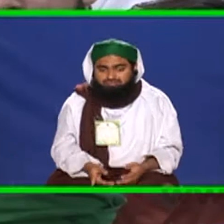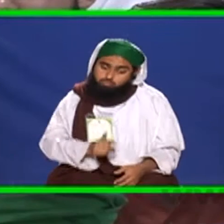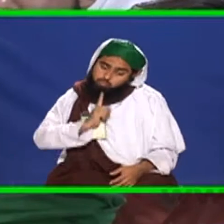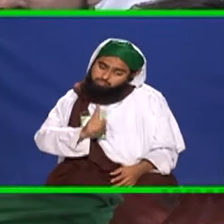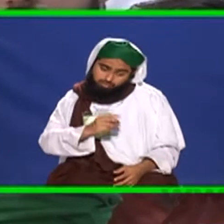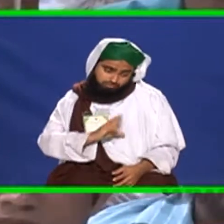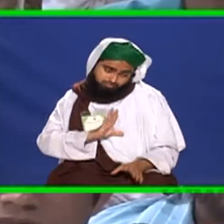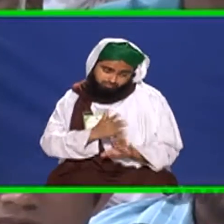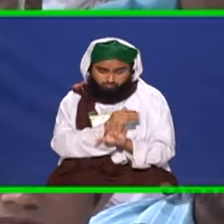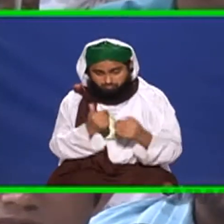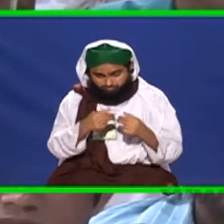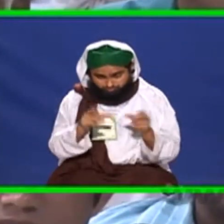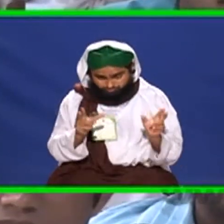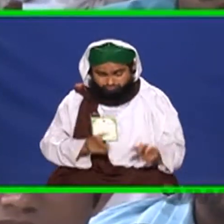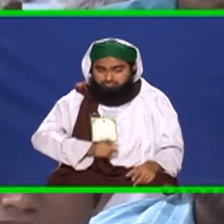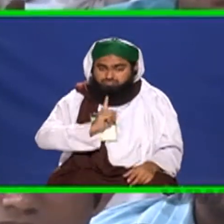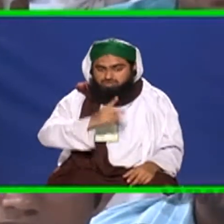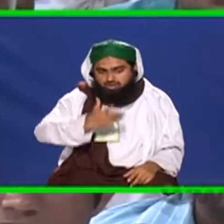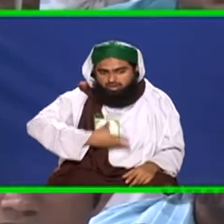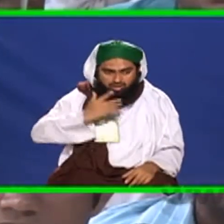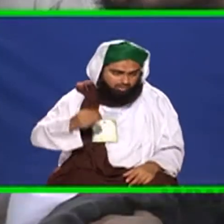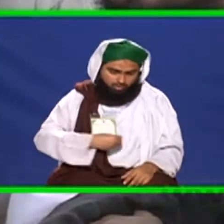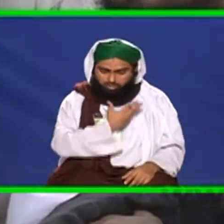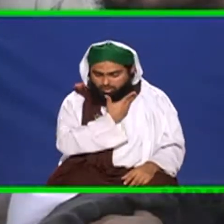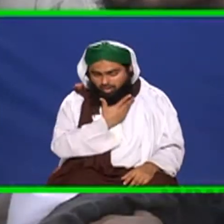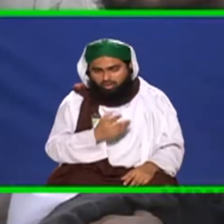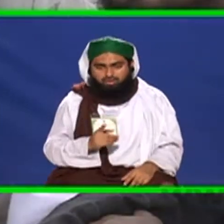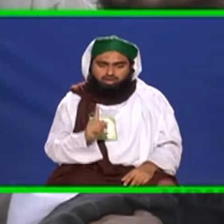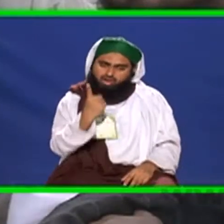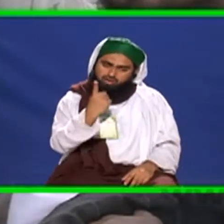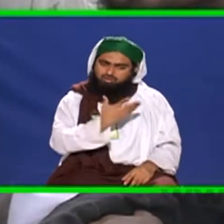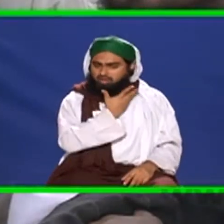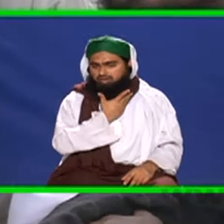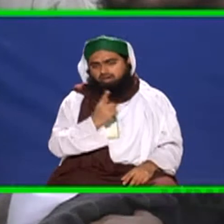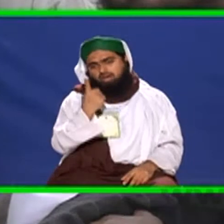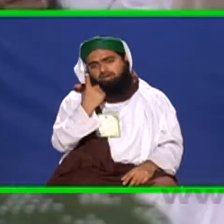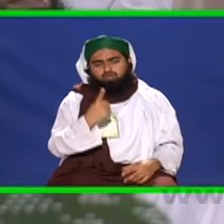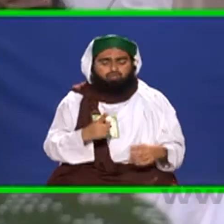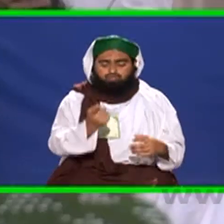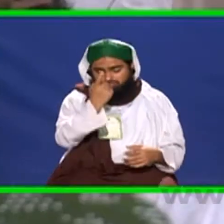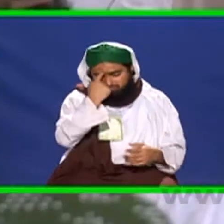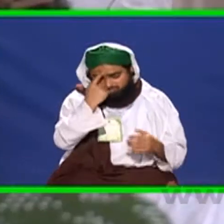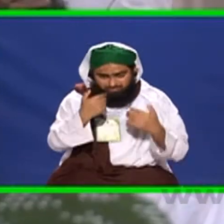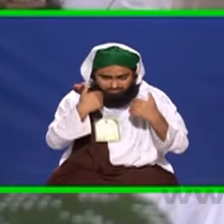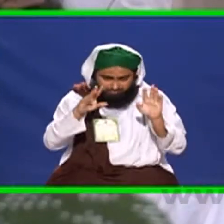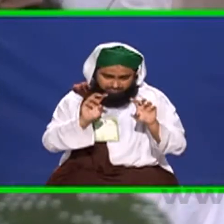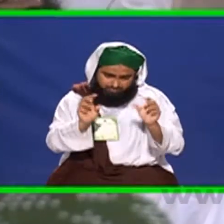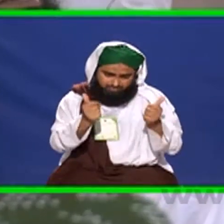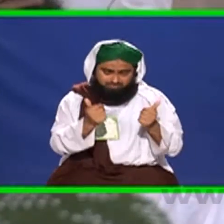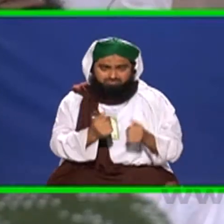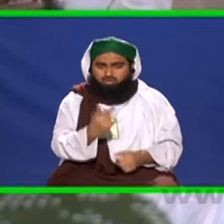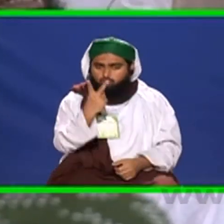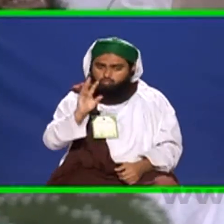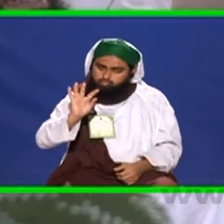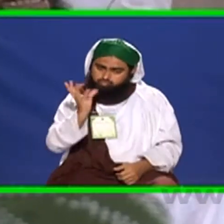ایسا پکا اظہار ہو اور پھر آرزو ہو، پھر یہی آرزو ہو جو سرخ رو ملے دو جہان